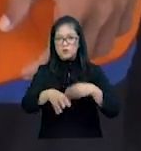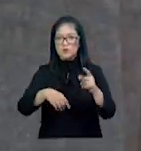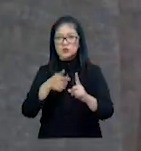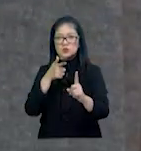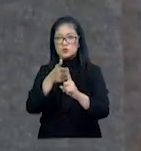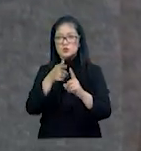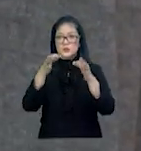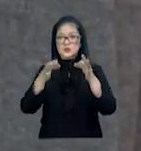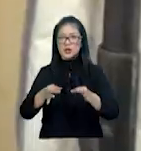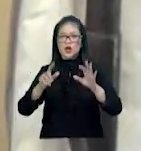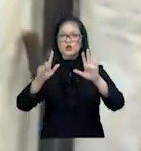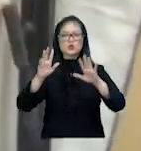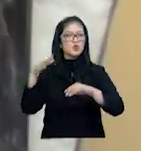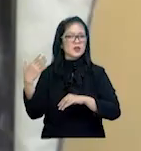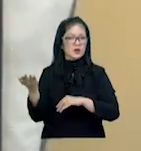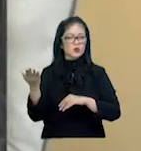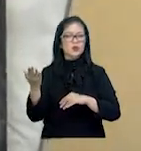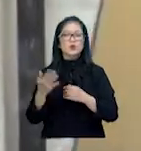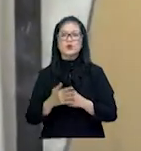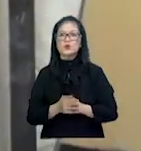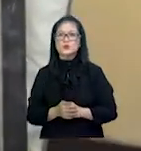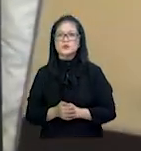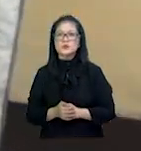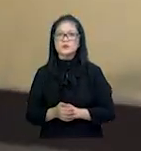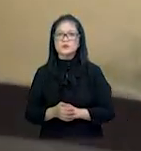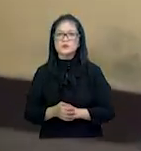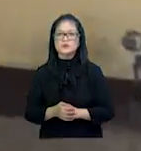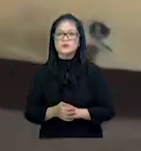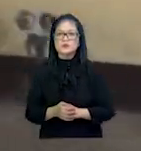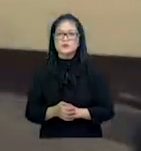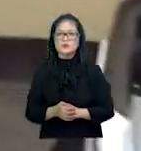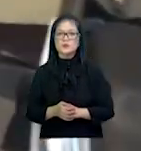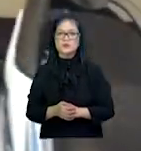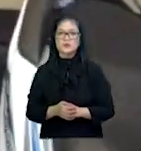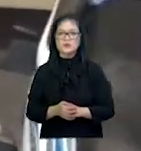tahun penjara. Dari Surabaya, Jawa Timur, Rahmat Ilyasan melaporkan.